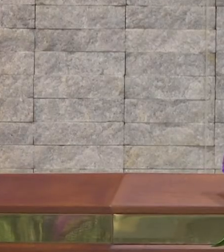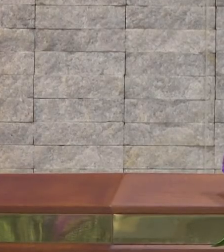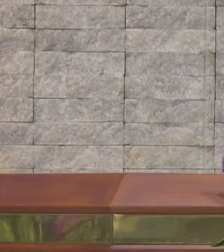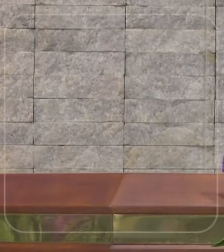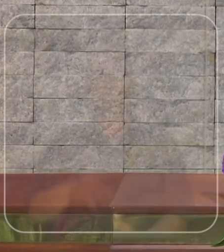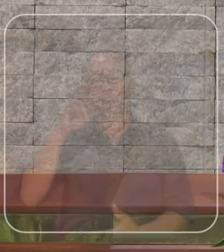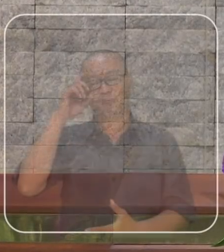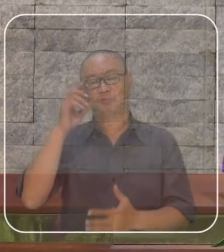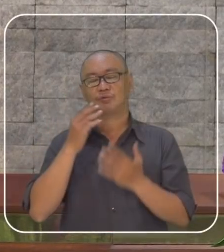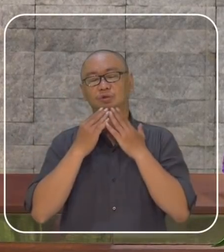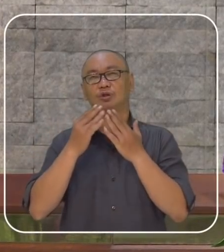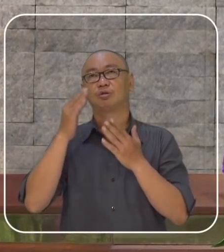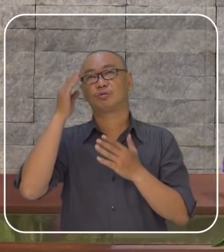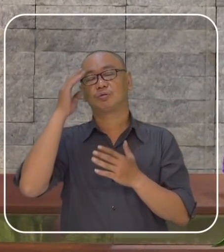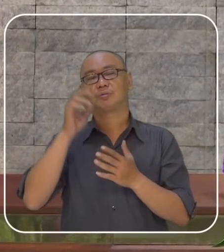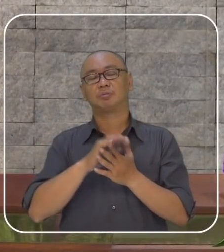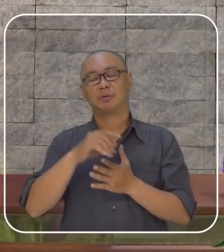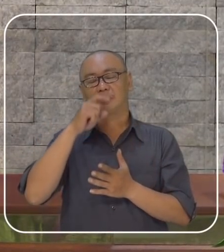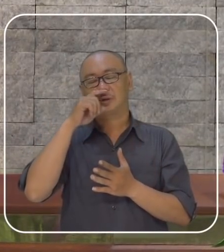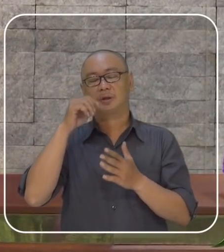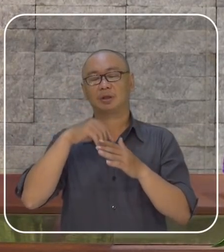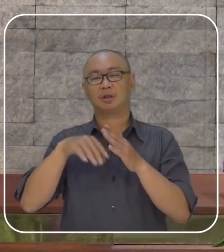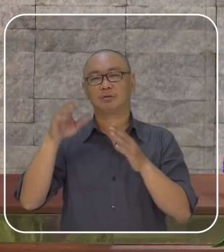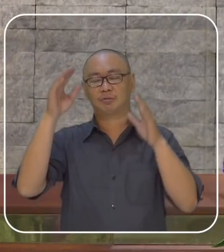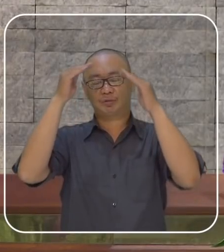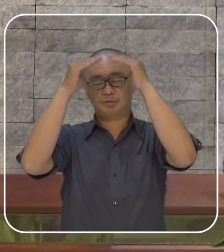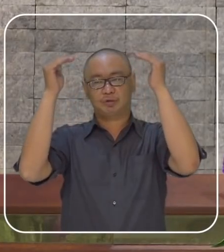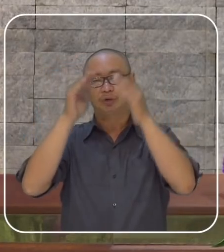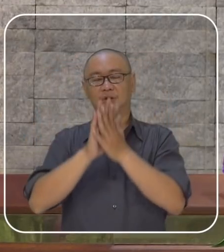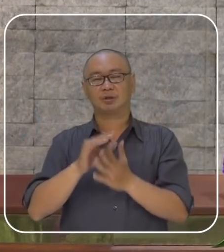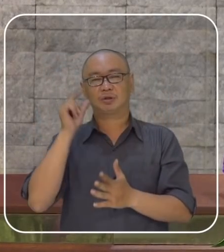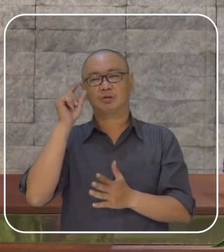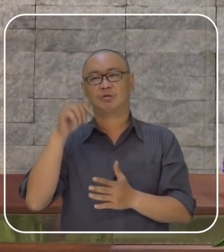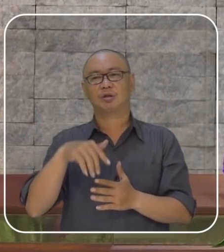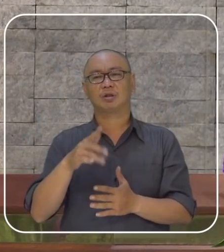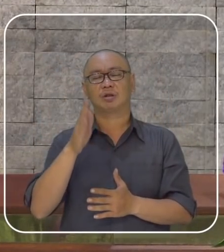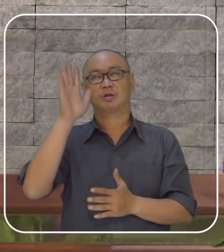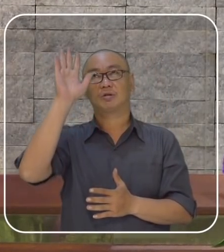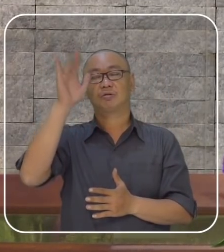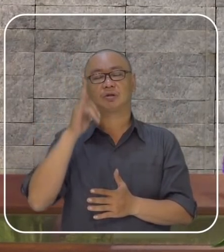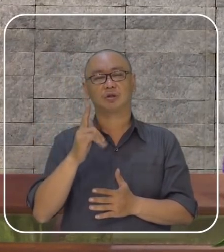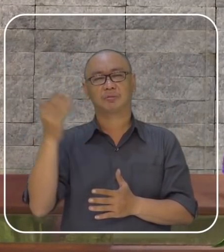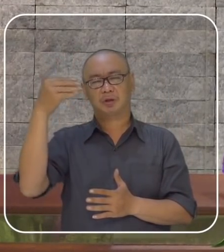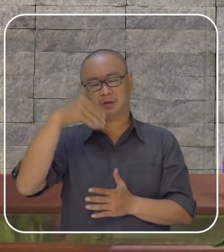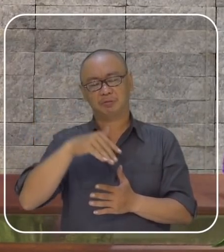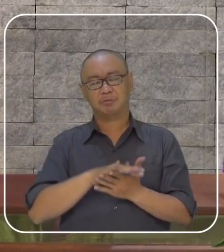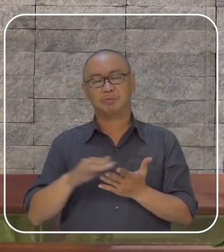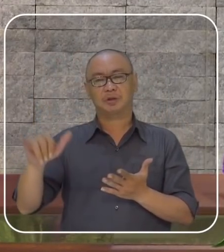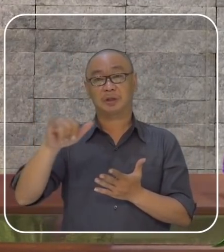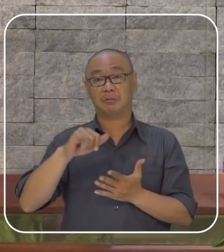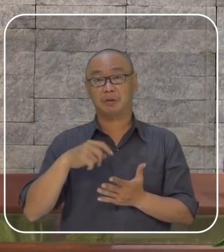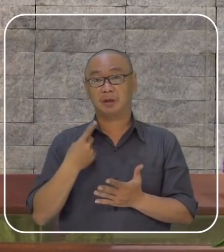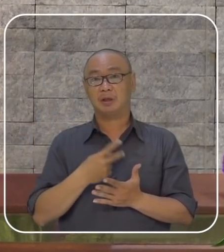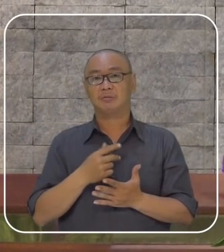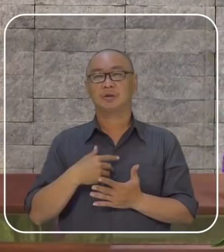Puji syukur dan terima kasih Bapa di dalam sorga bahwa sampai sejauh ini Engkau tetap hadir bersama-sama dengan kami.